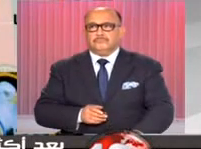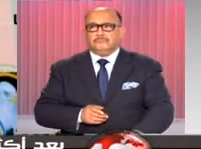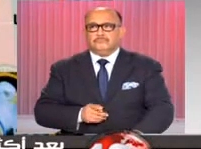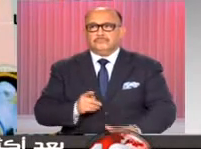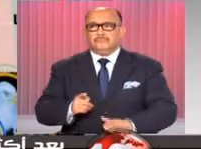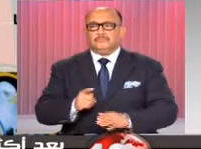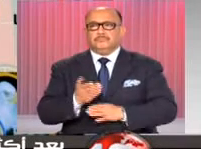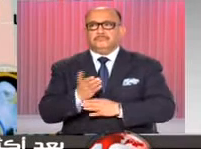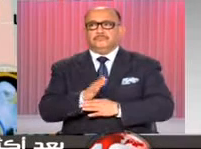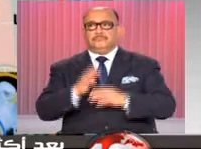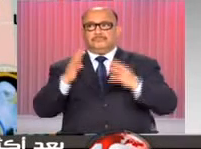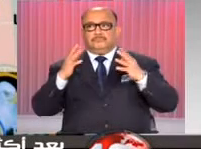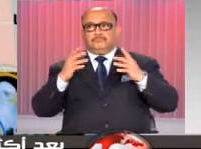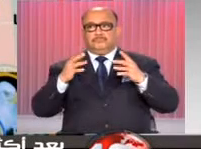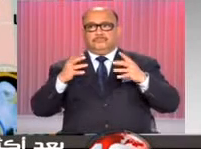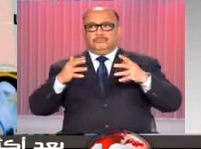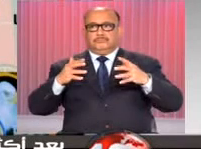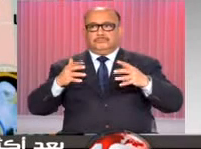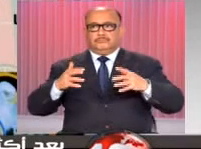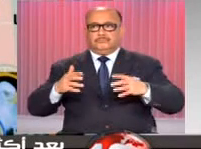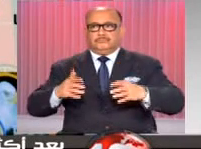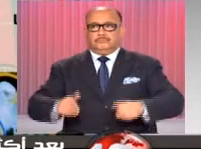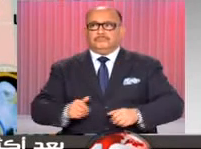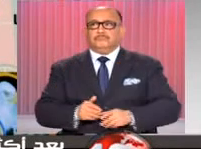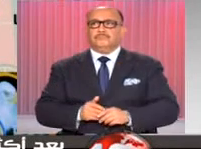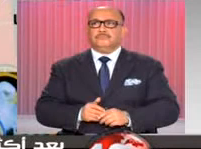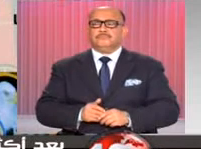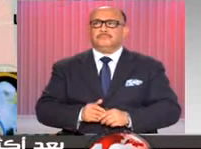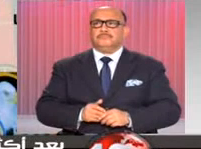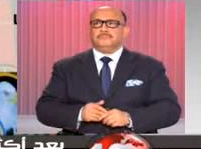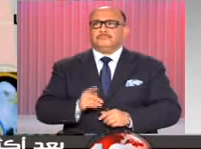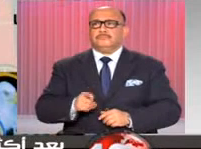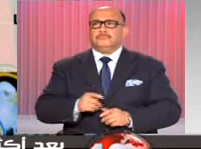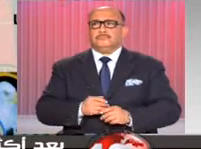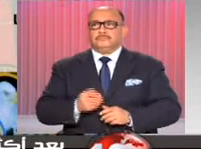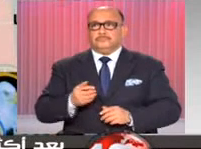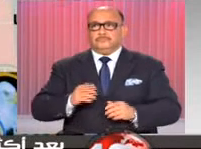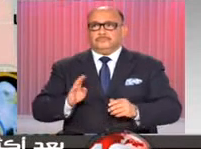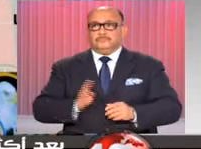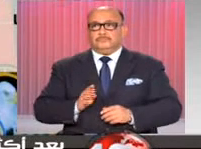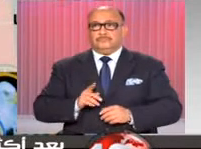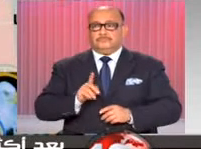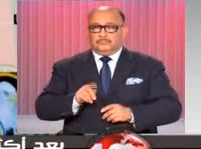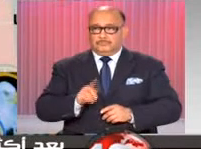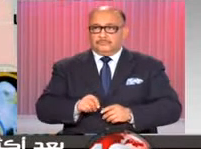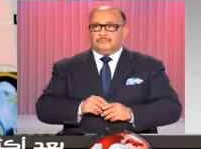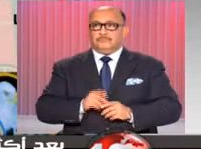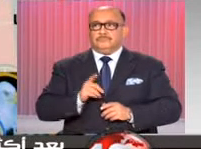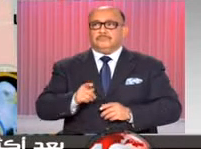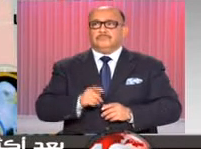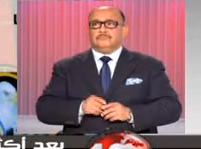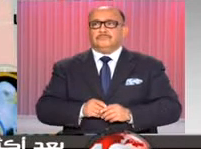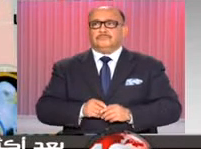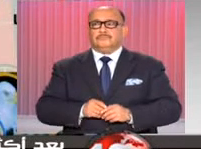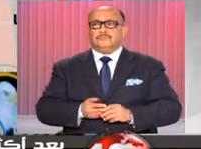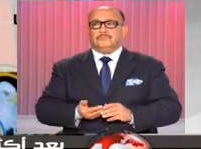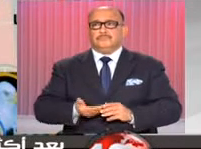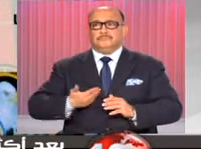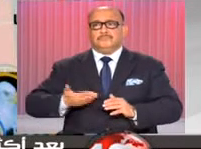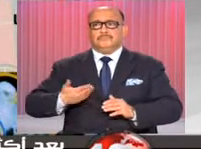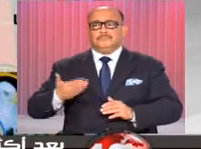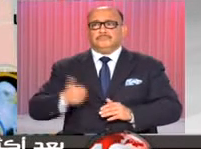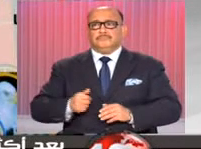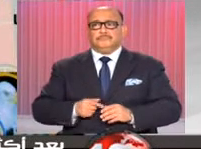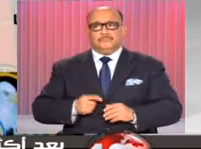التدخل الأمريكي العسكري في أفغانستان وكما تم وصفه بأطول حرب في التاريخ الأمريكي لم يكن بالهين حسب